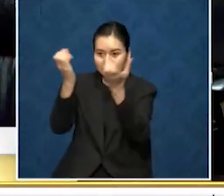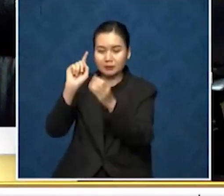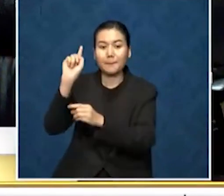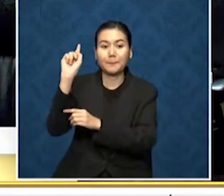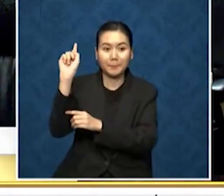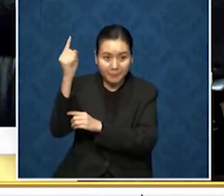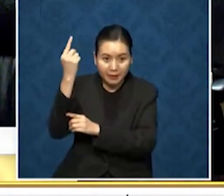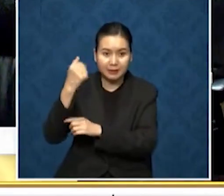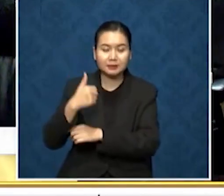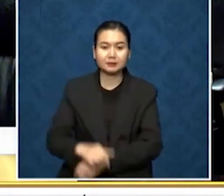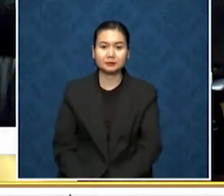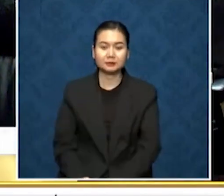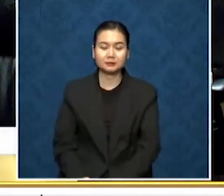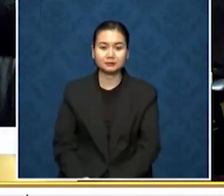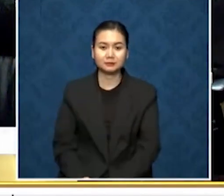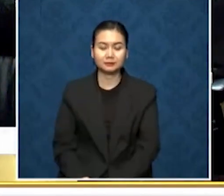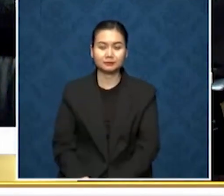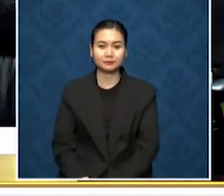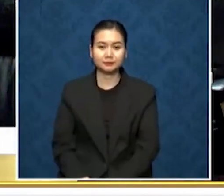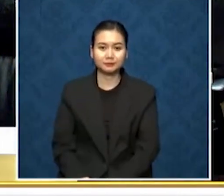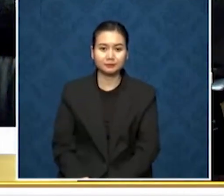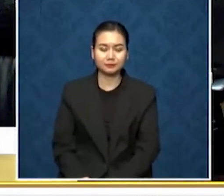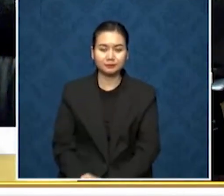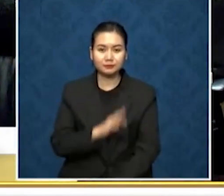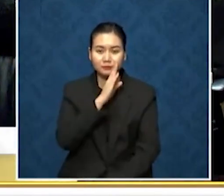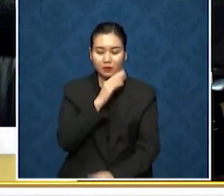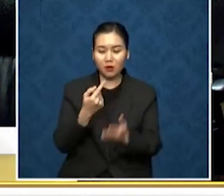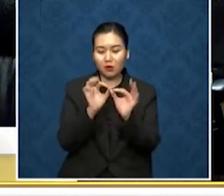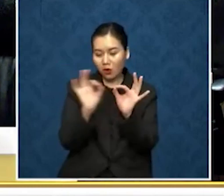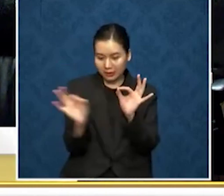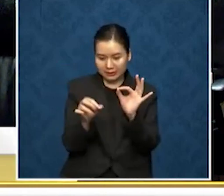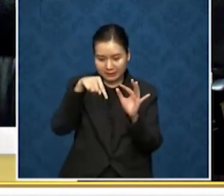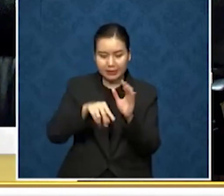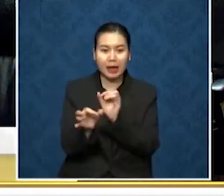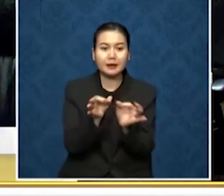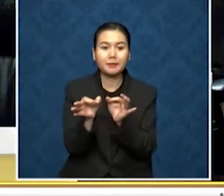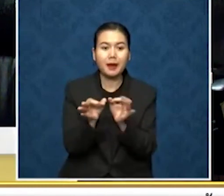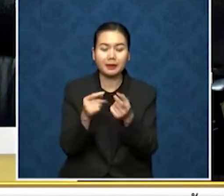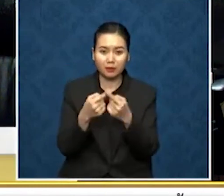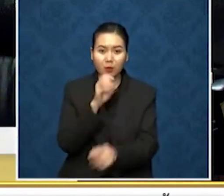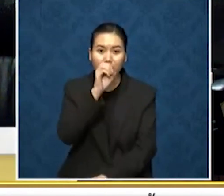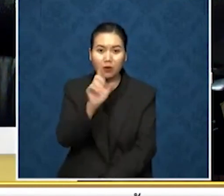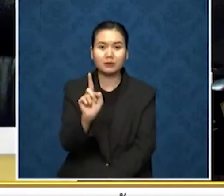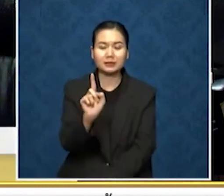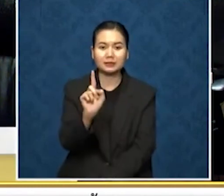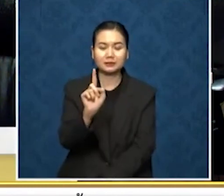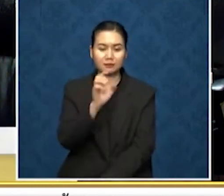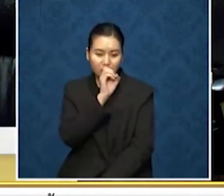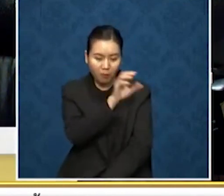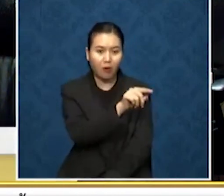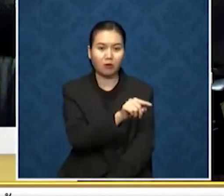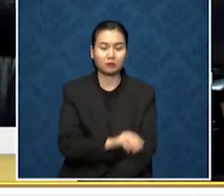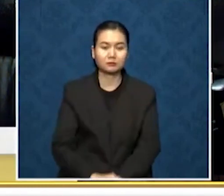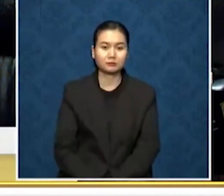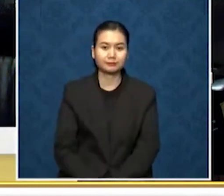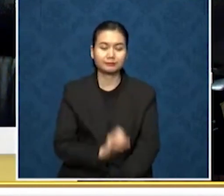เสนอโดยท่านพฤตนะครับก่อนที่จะไปลงในรายละเอียดนะครับผมคิดว่าผมอยากจะแย้งใน